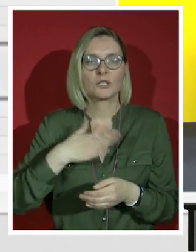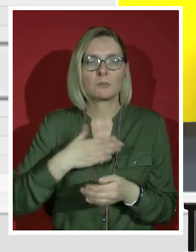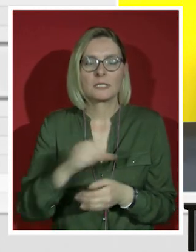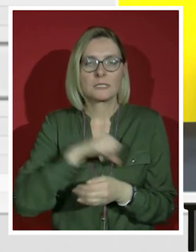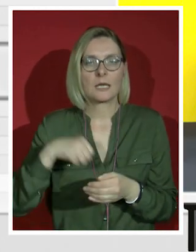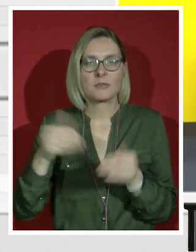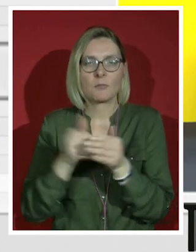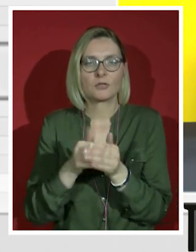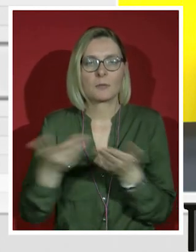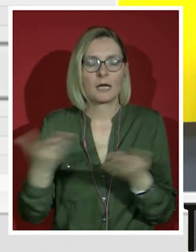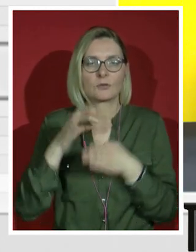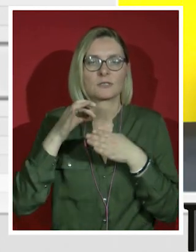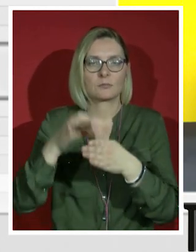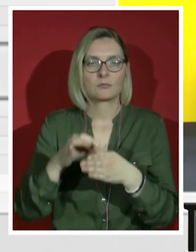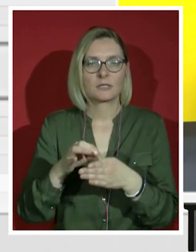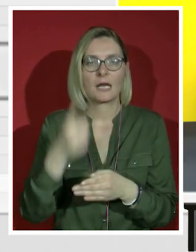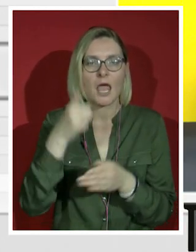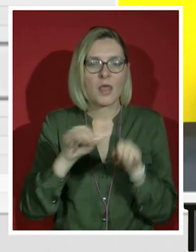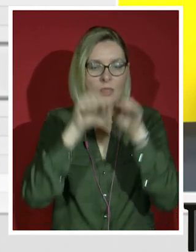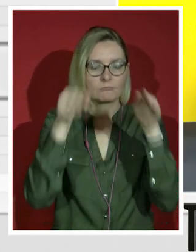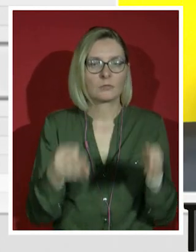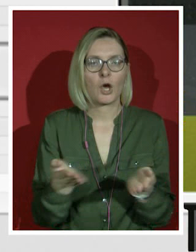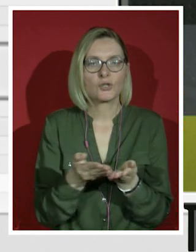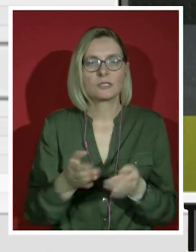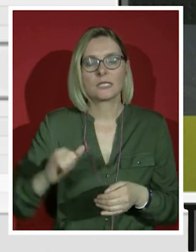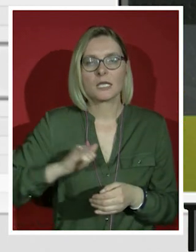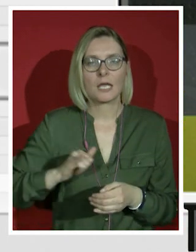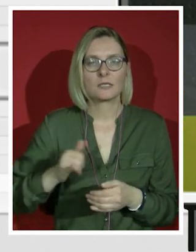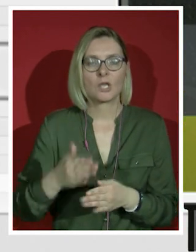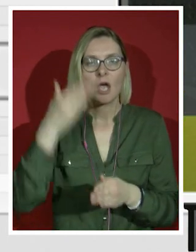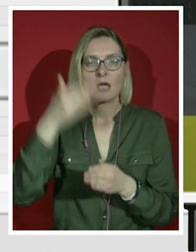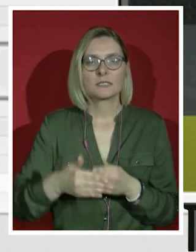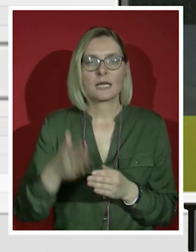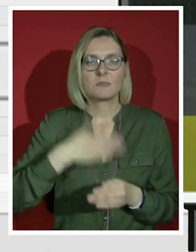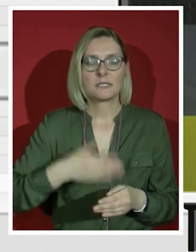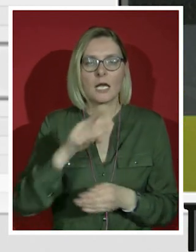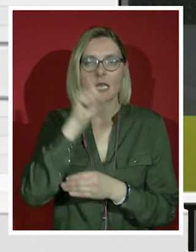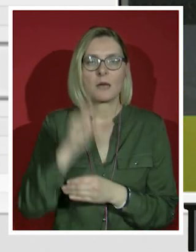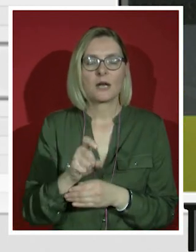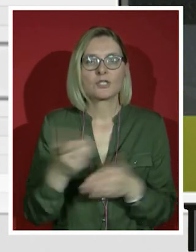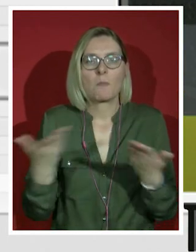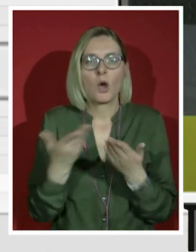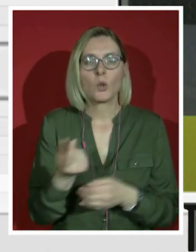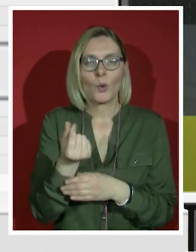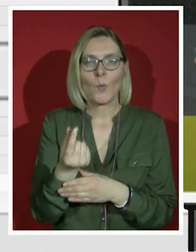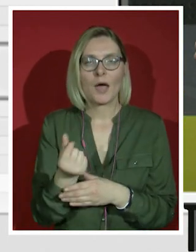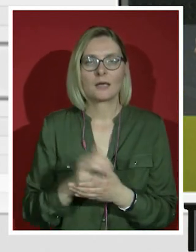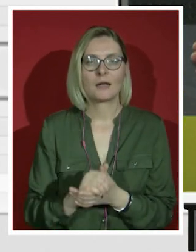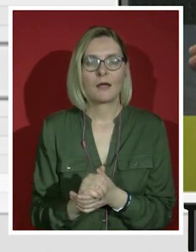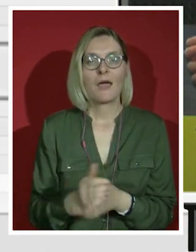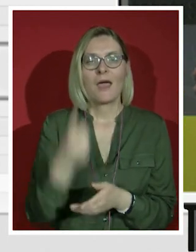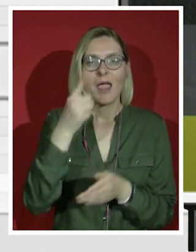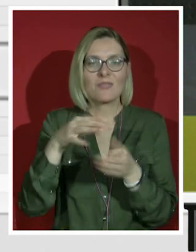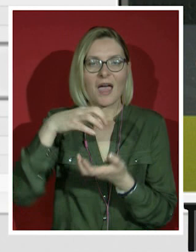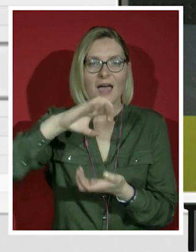да се изменаджират една таја кошница. Така. Интересно. За крај би сакала да прашам, колку пари е една